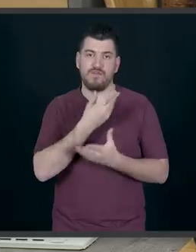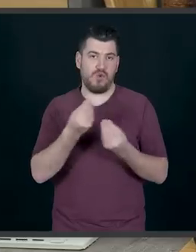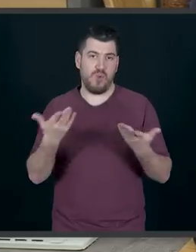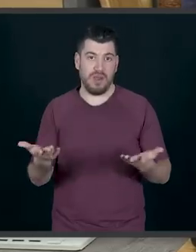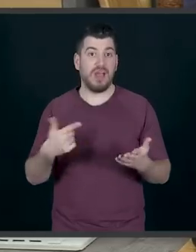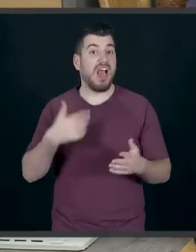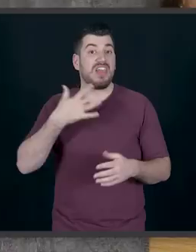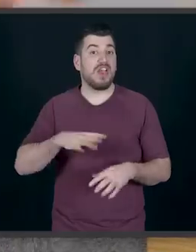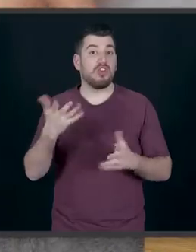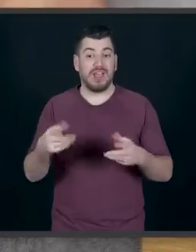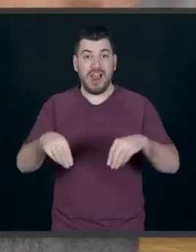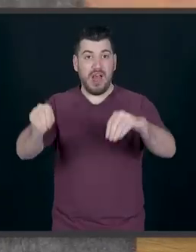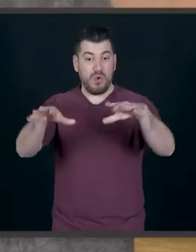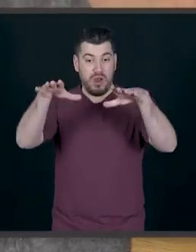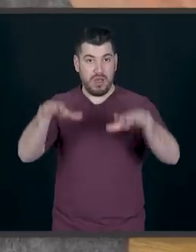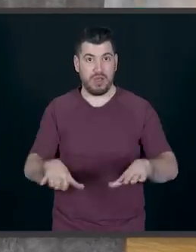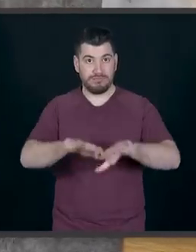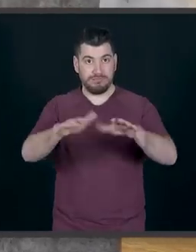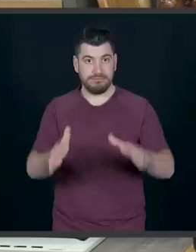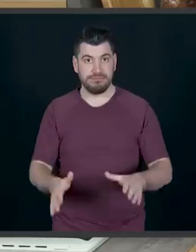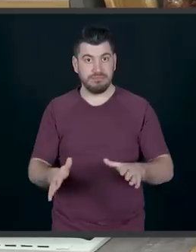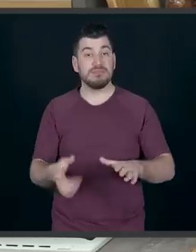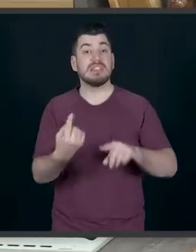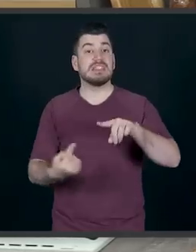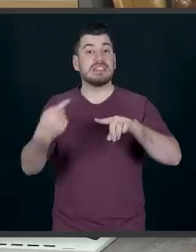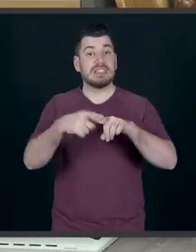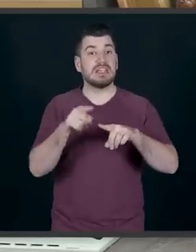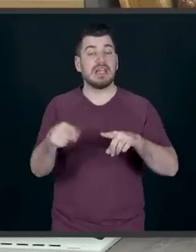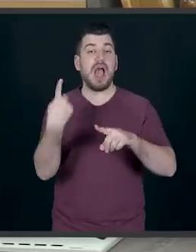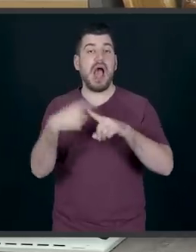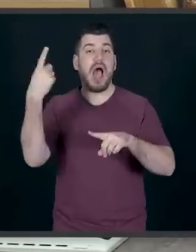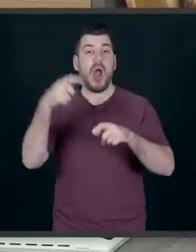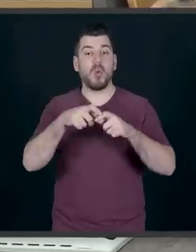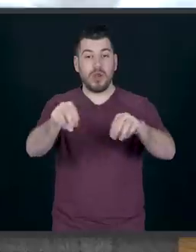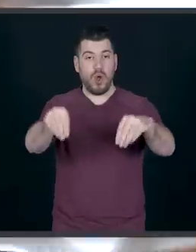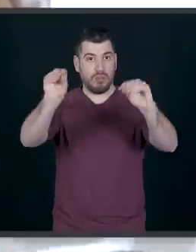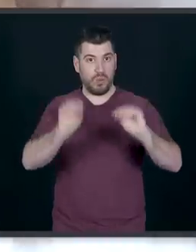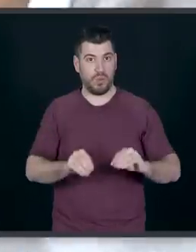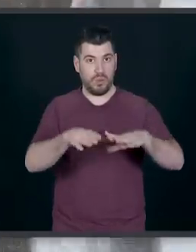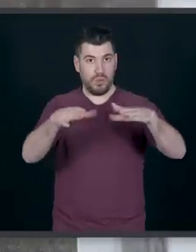καπακώσετε με μία λαδόκολλα, λίγο αλουμινόχαρτο